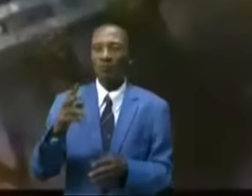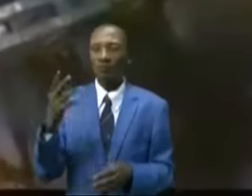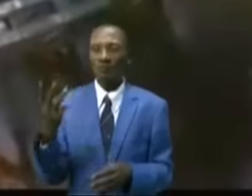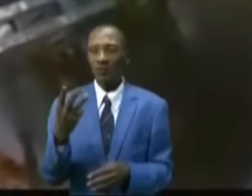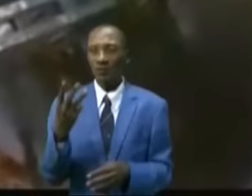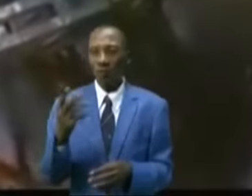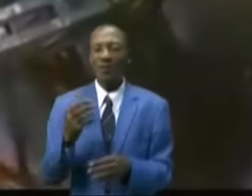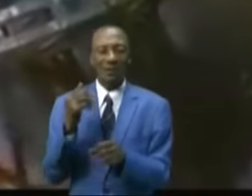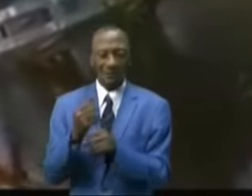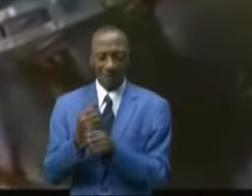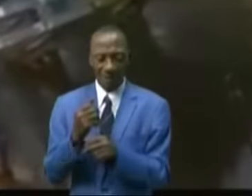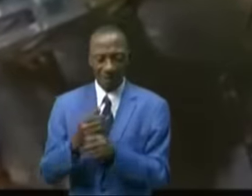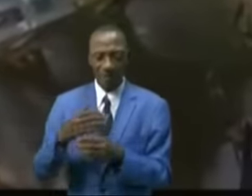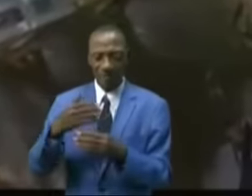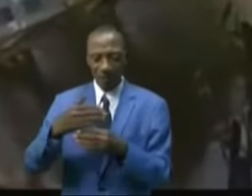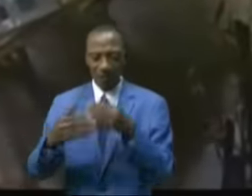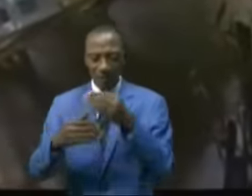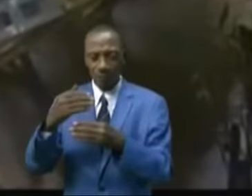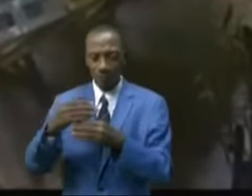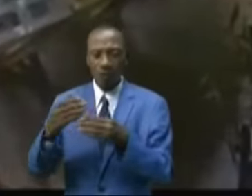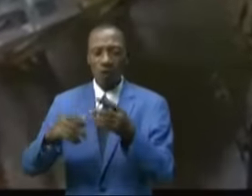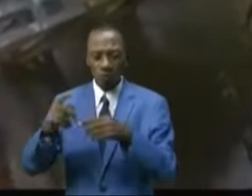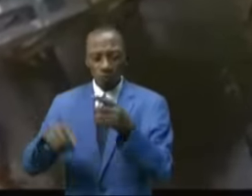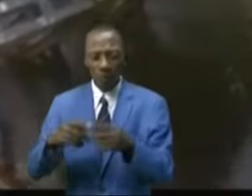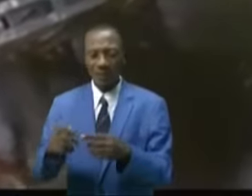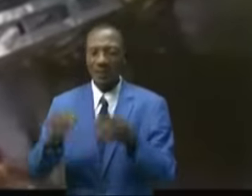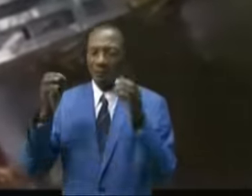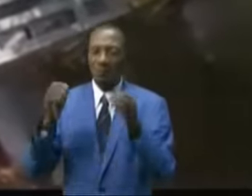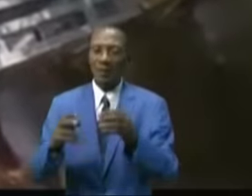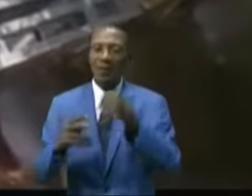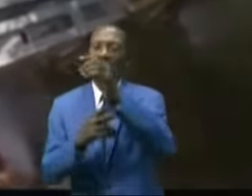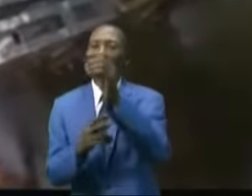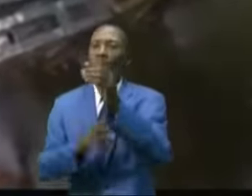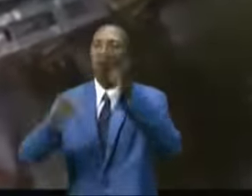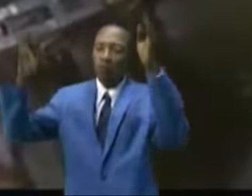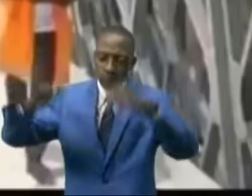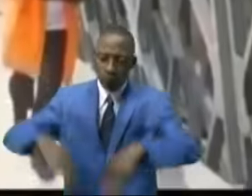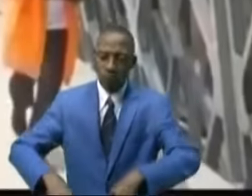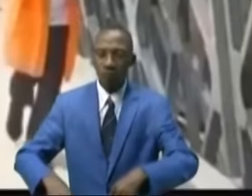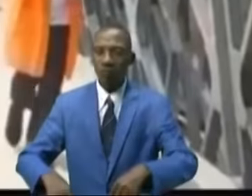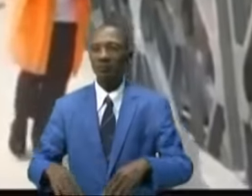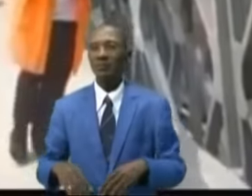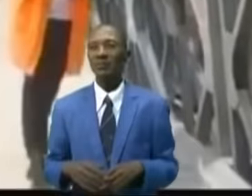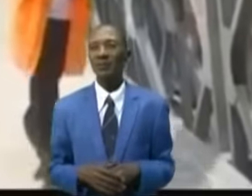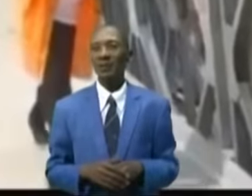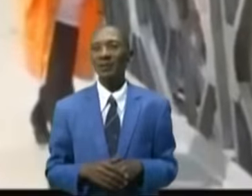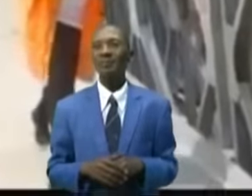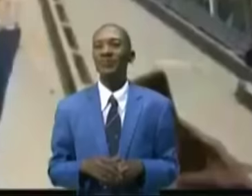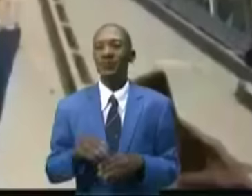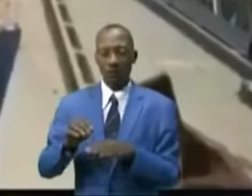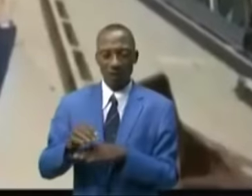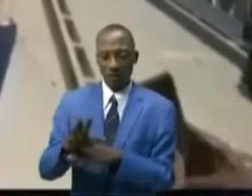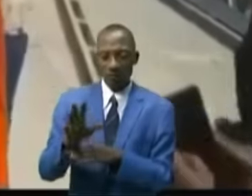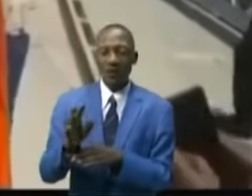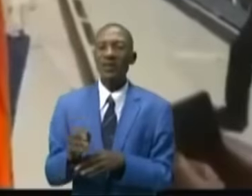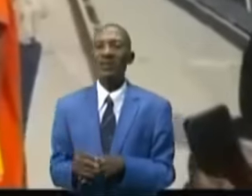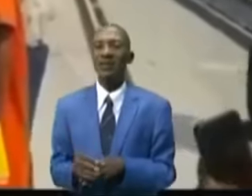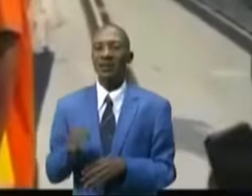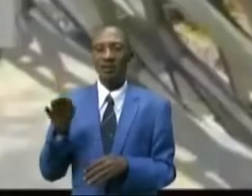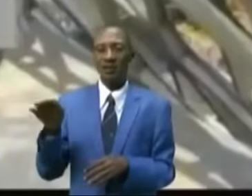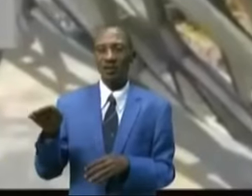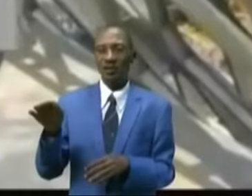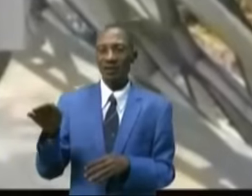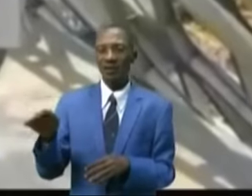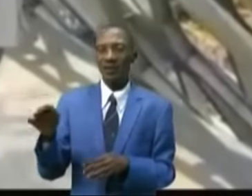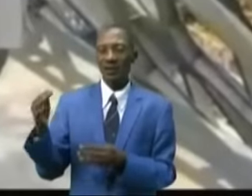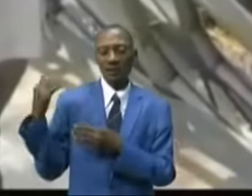avril 2024 suite à son effondrement. Ainsi, la direction générale de l'office de route a dépêché M. Bernard Mutamba, directeur en charge des